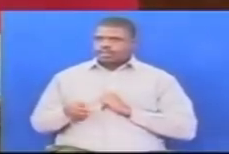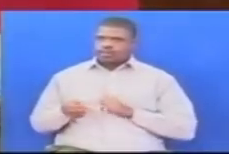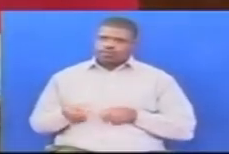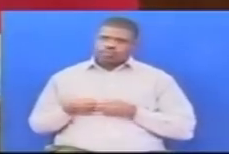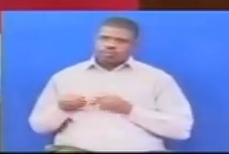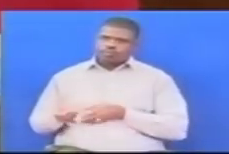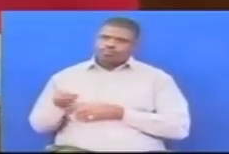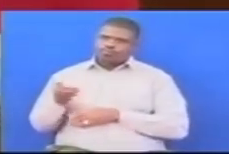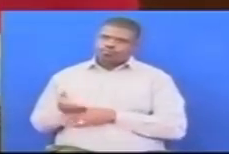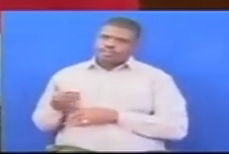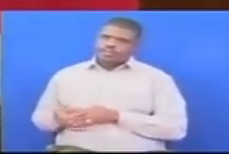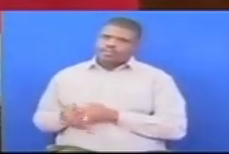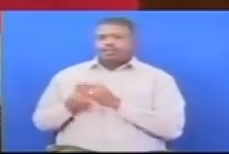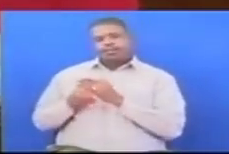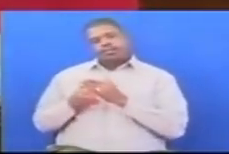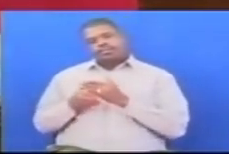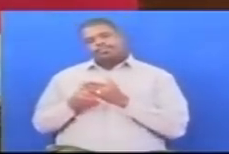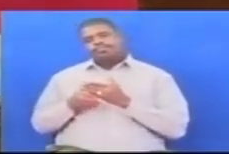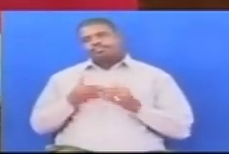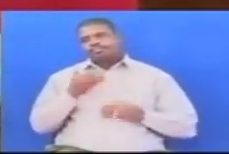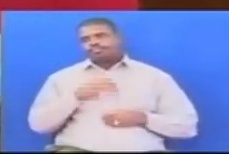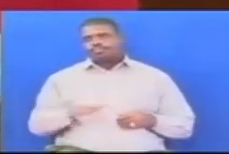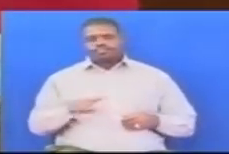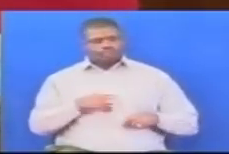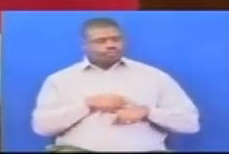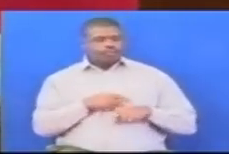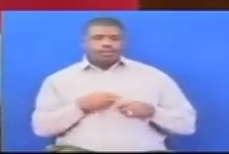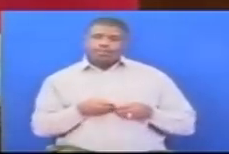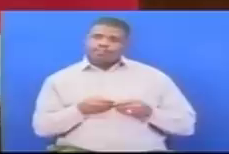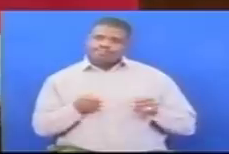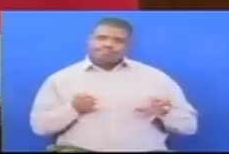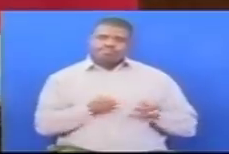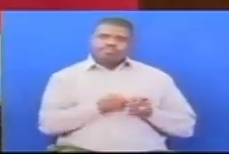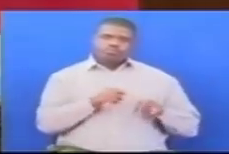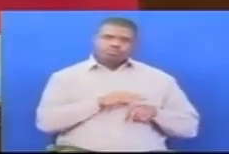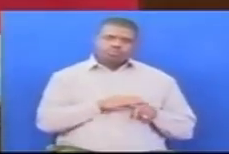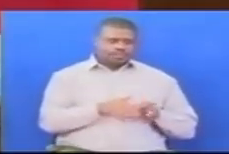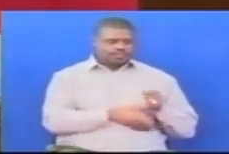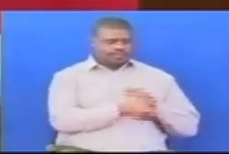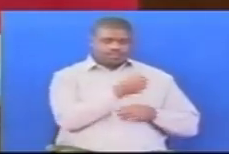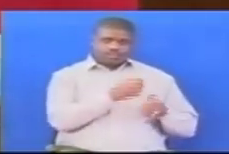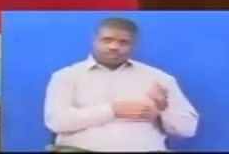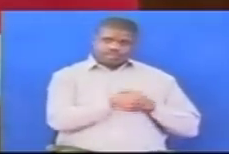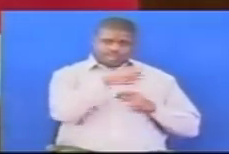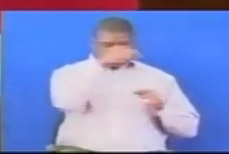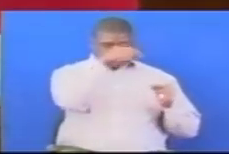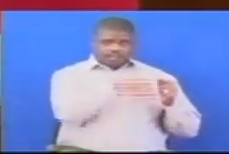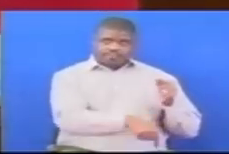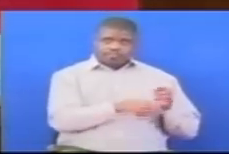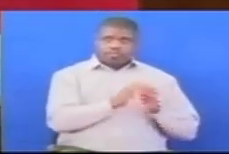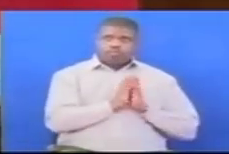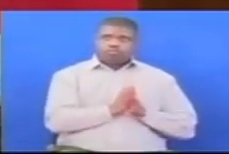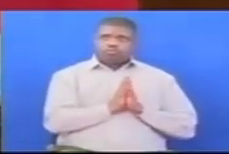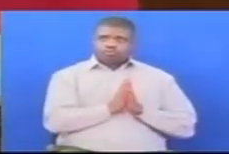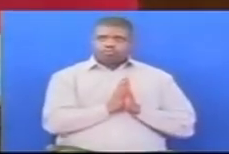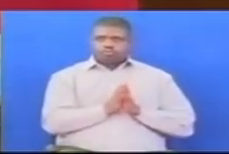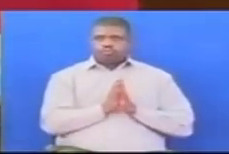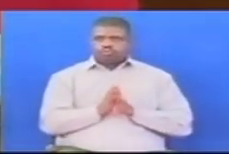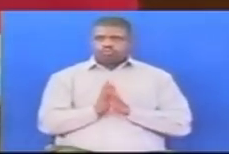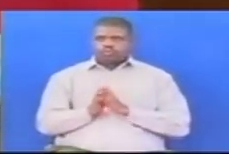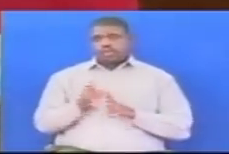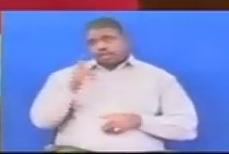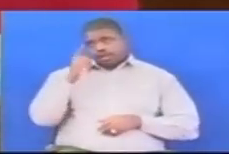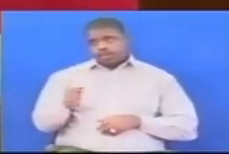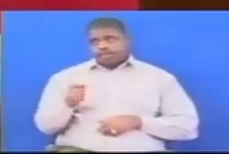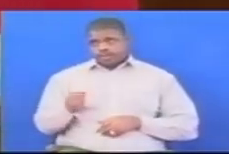ajili ya kujenga, kuweka maji ya muda mfupi kwa kutumia visima virefu. Tunakushukuru na tunaamini